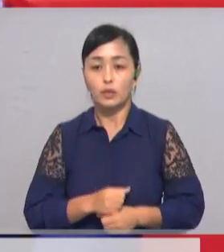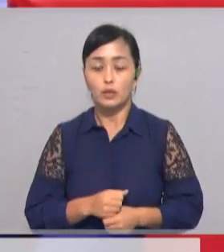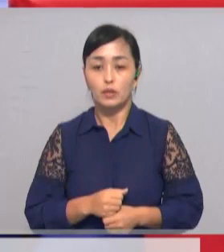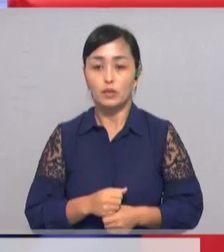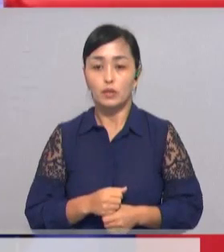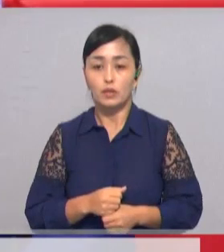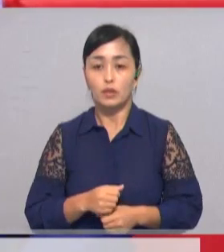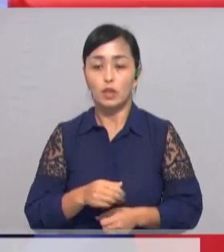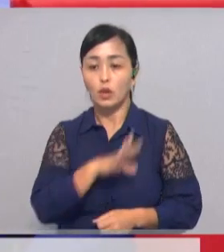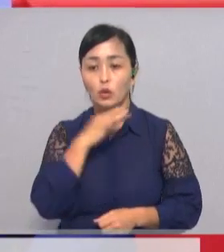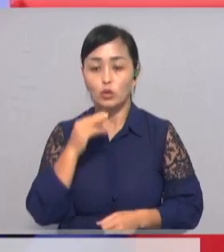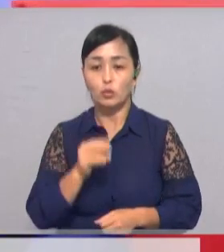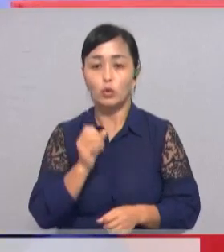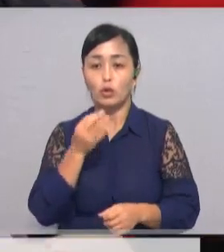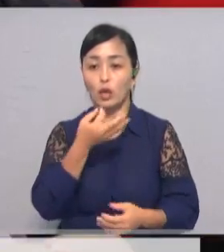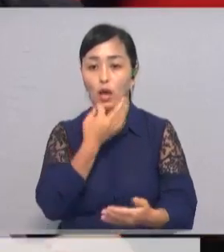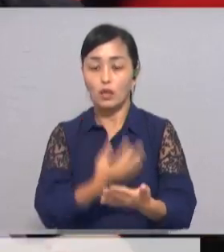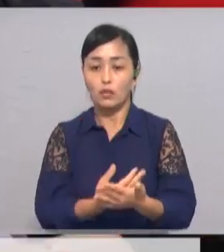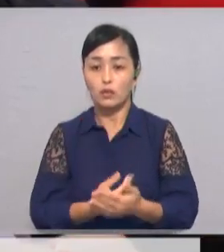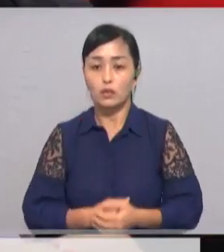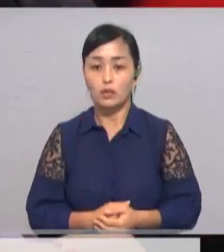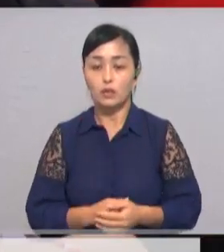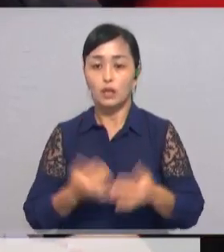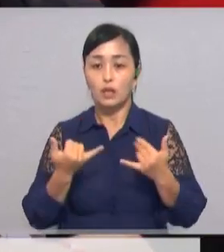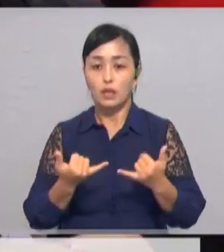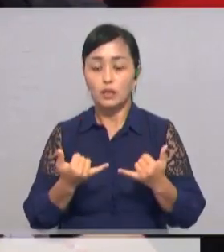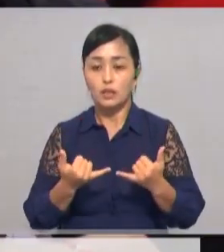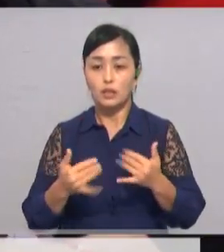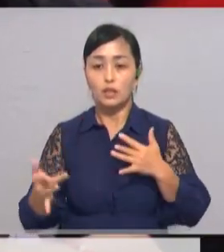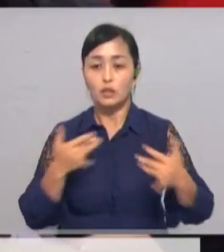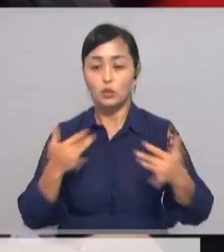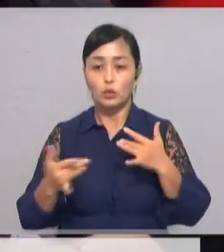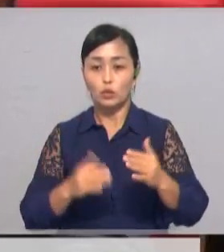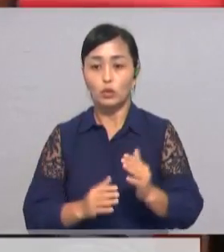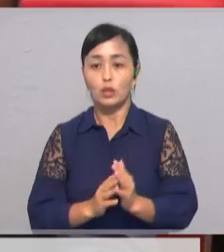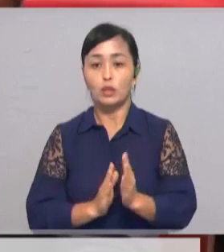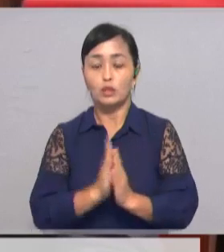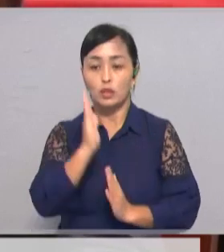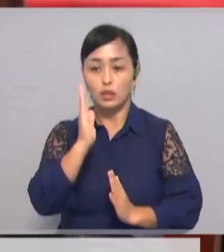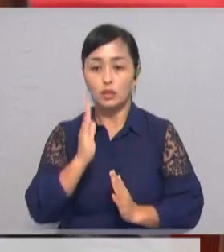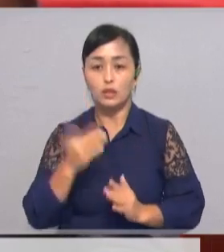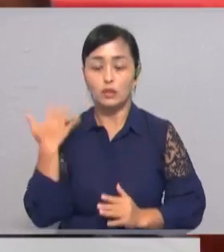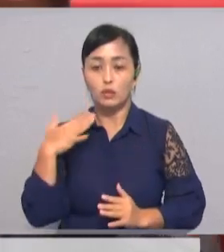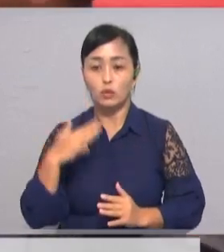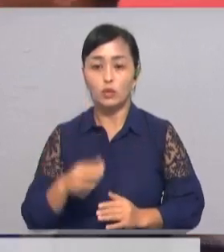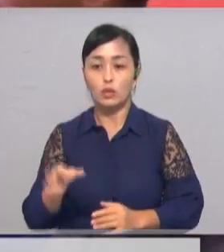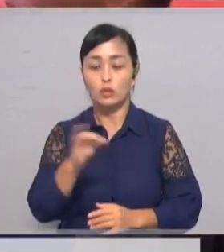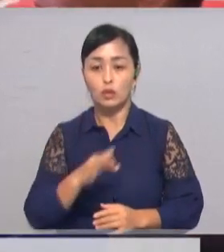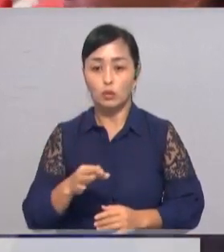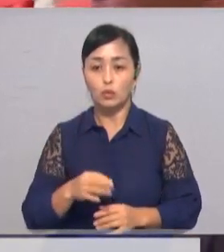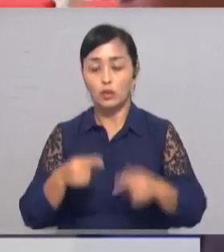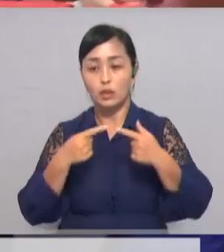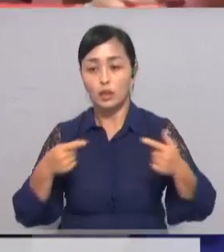большая ответственность ведь речь идет о повышении духовного и культурного потенциала туркестана реализации новых идей